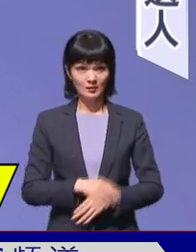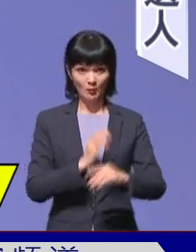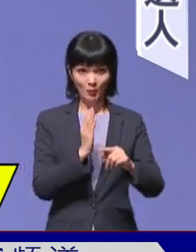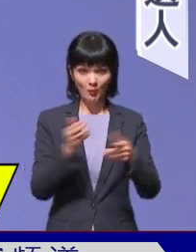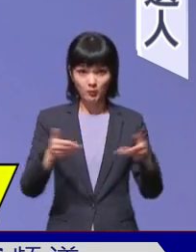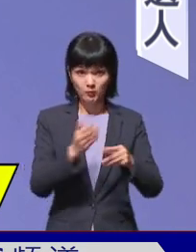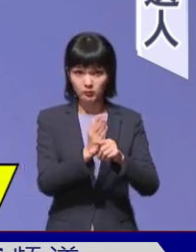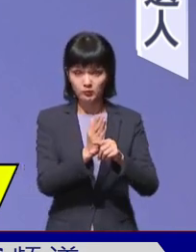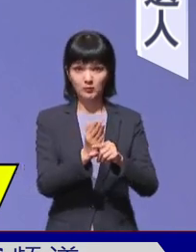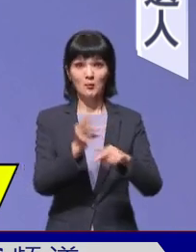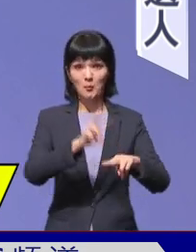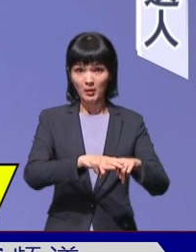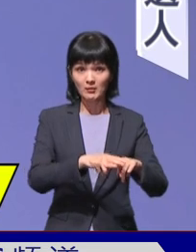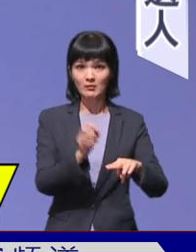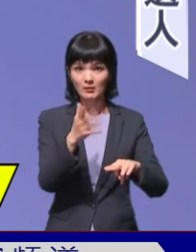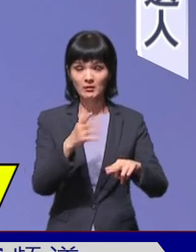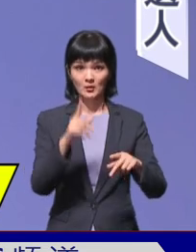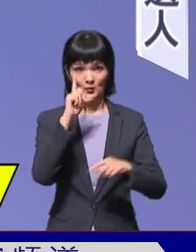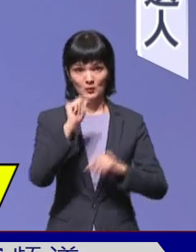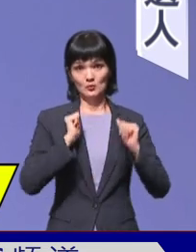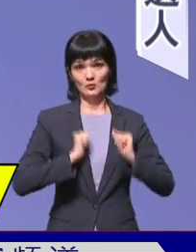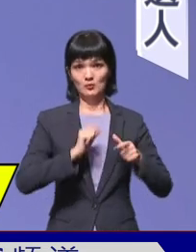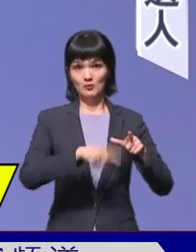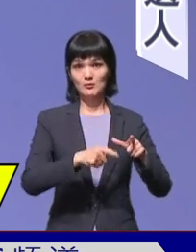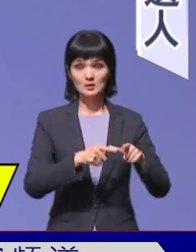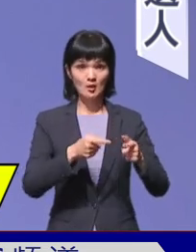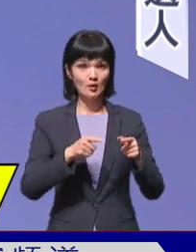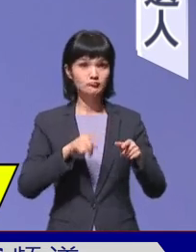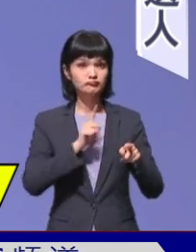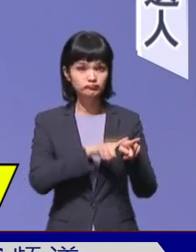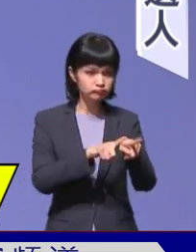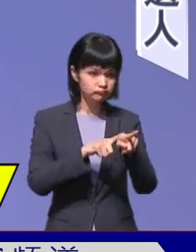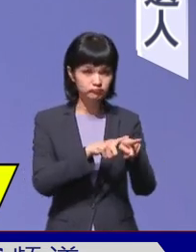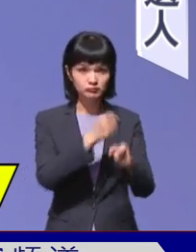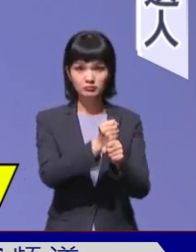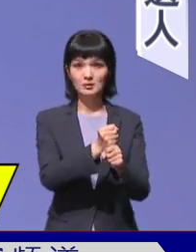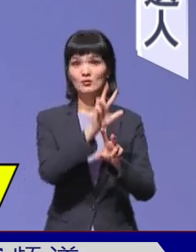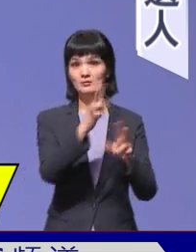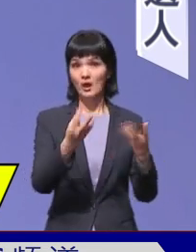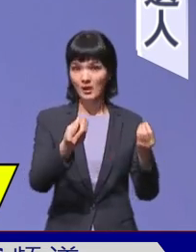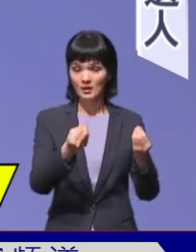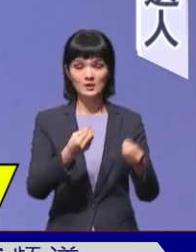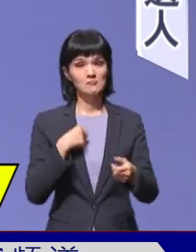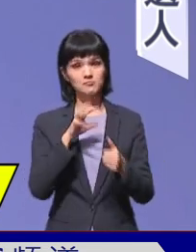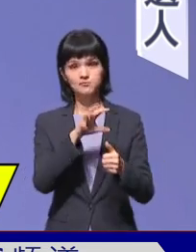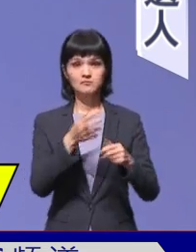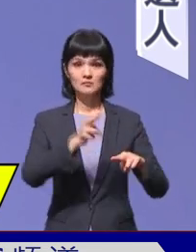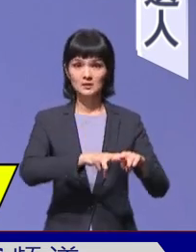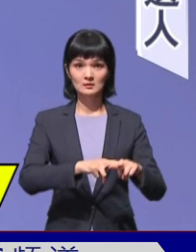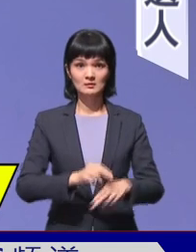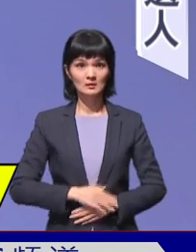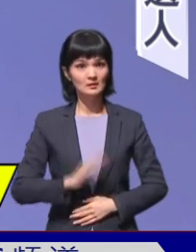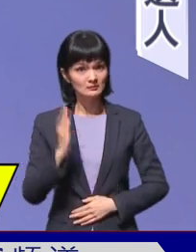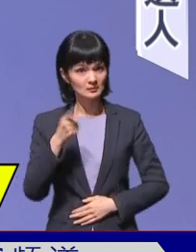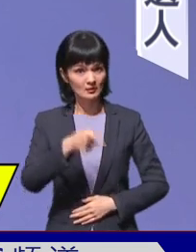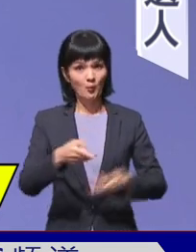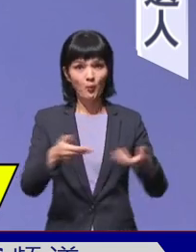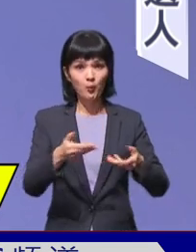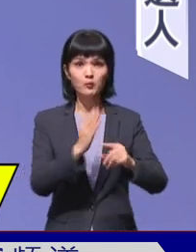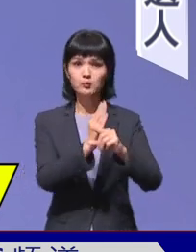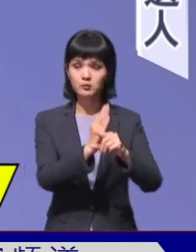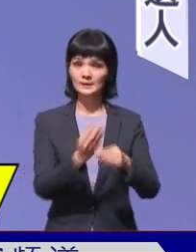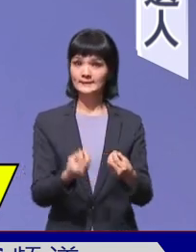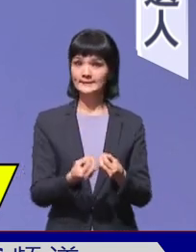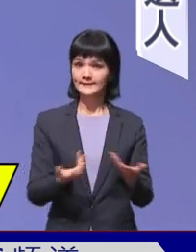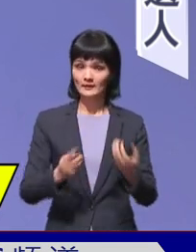是因为远雄没有按图施工，没有按图施工的过程才把它停工。但是因为它正在新建，所